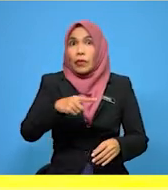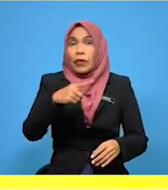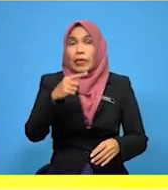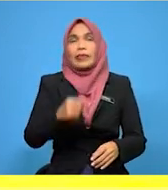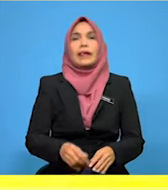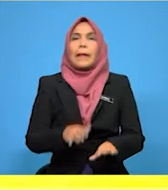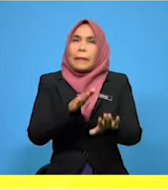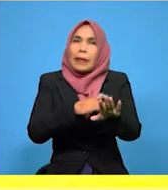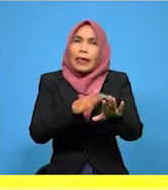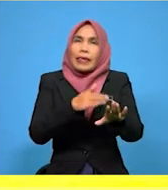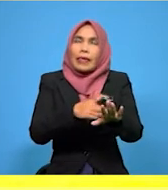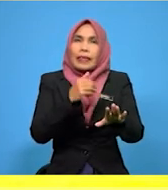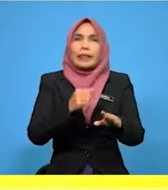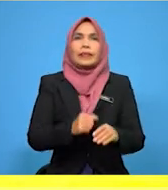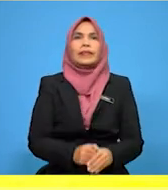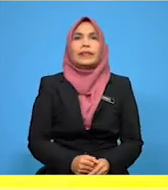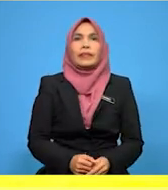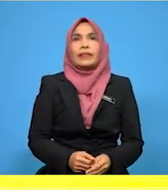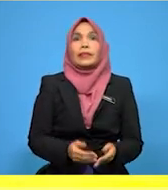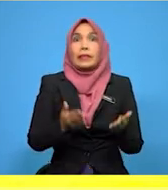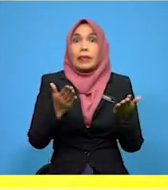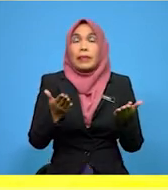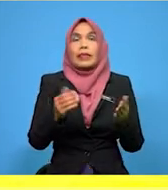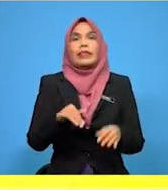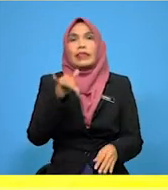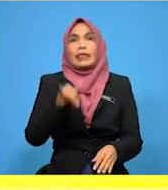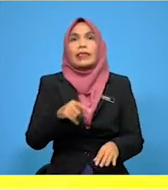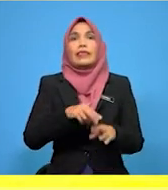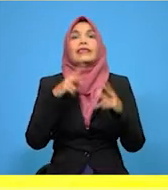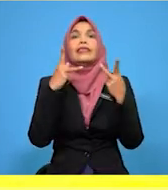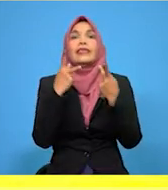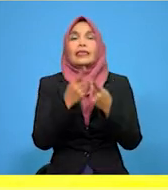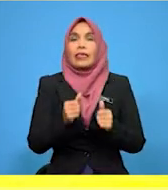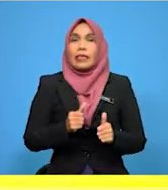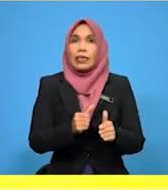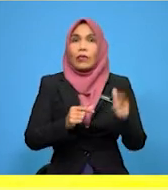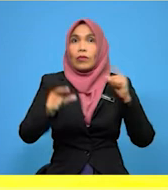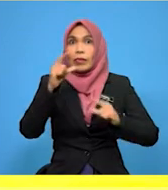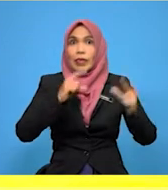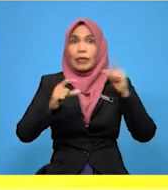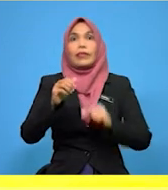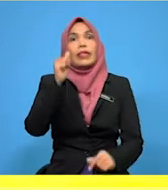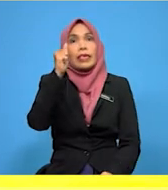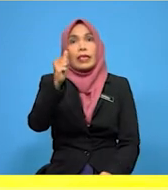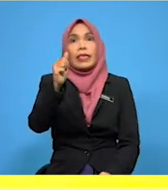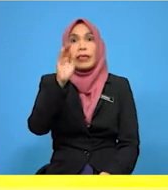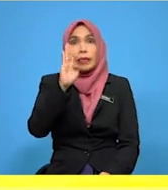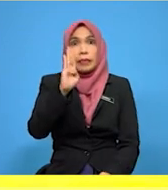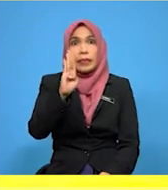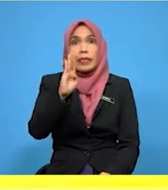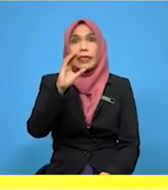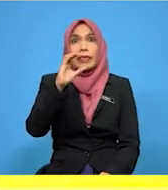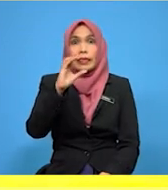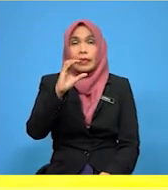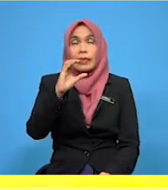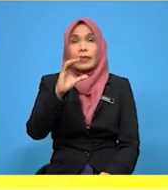bahagian yang bertindak sebagai penimbang yang dikelaskan mengikut grade A, B, C,